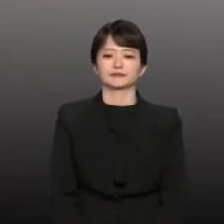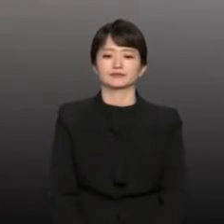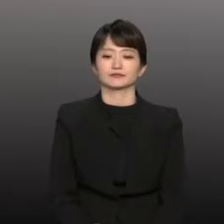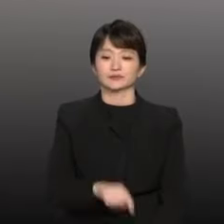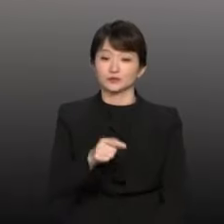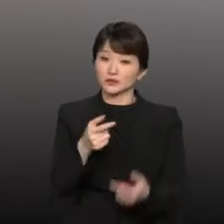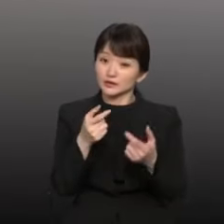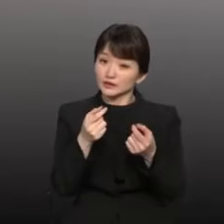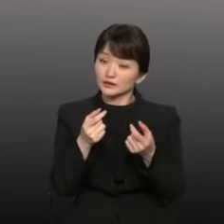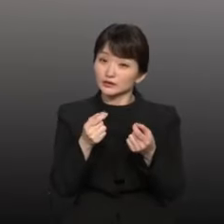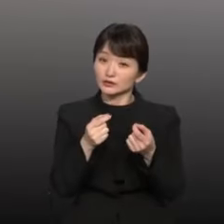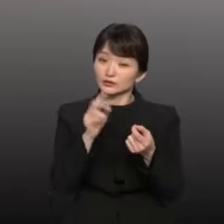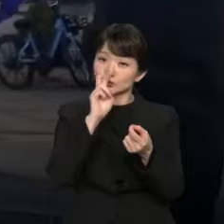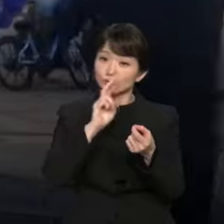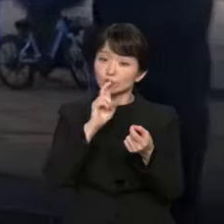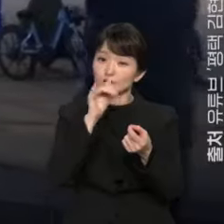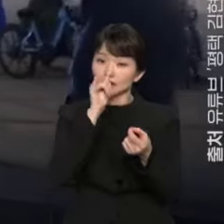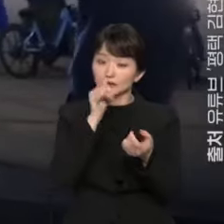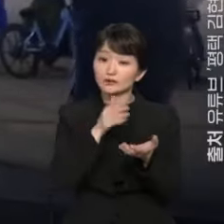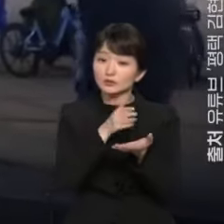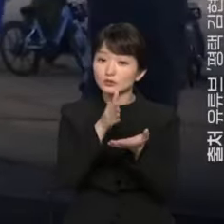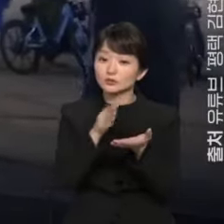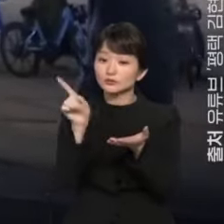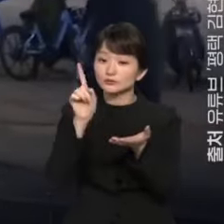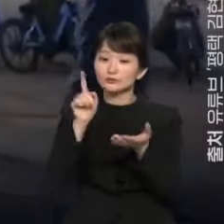장르도 빼놓을 수 없다고 하는데요.